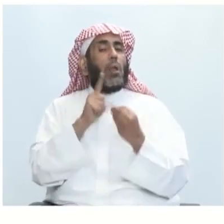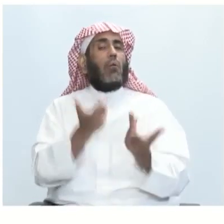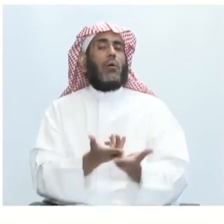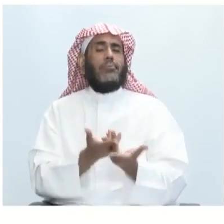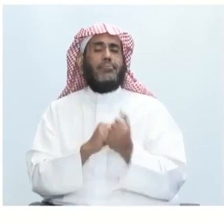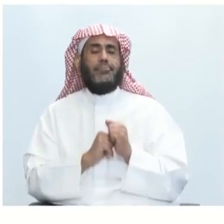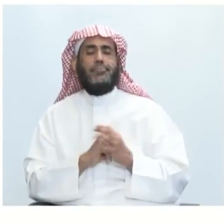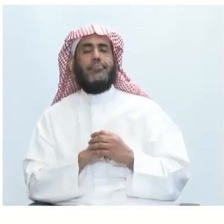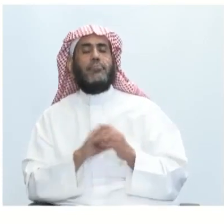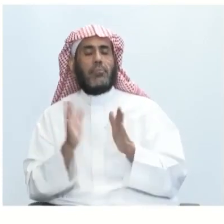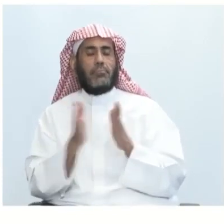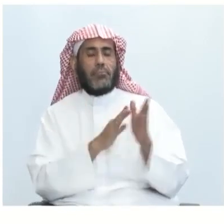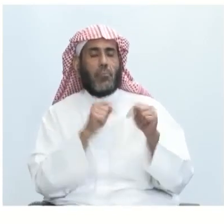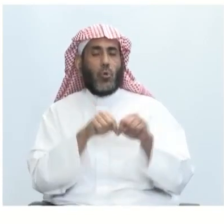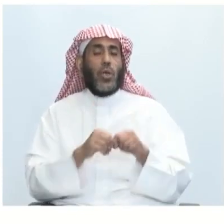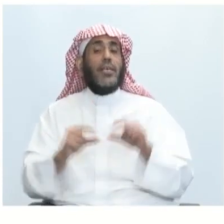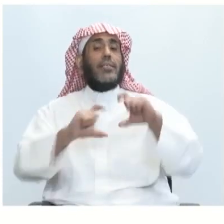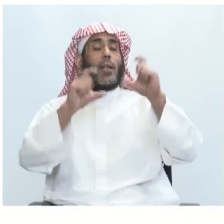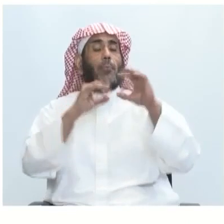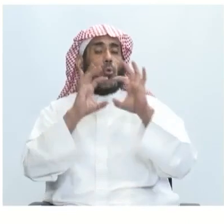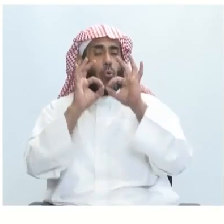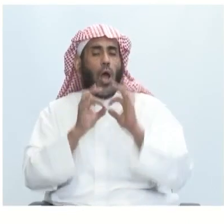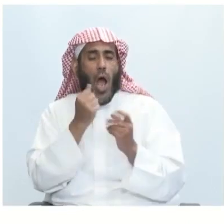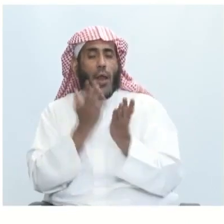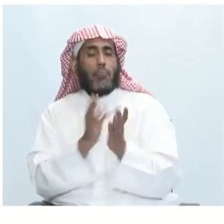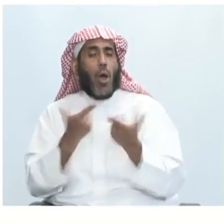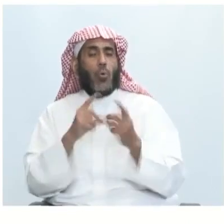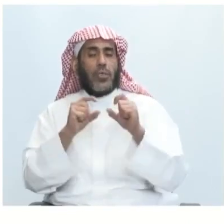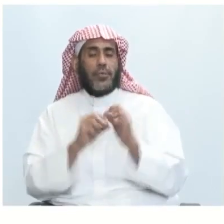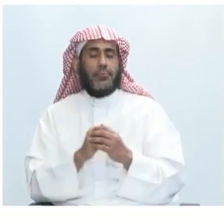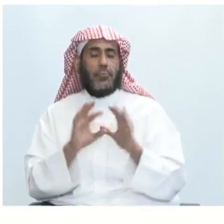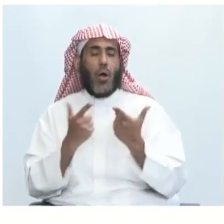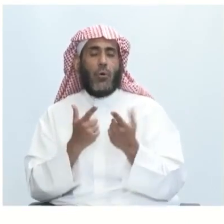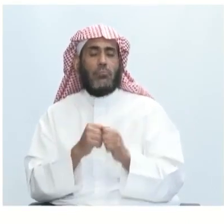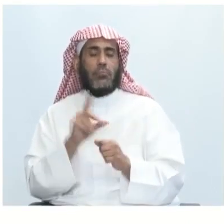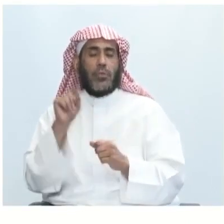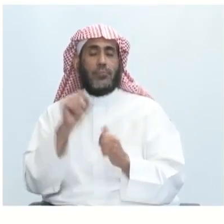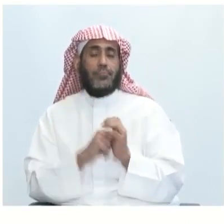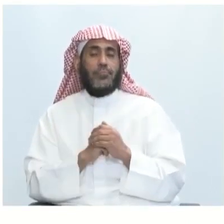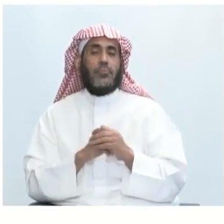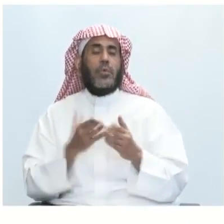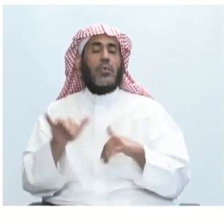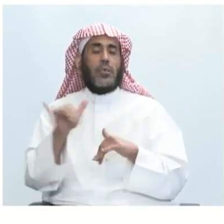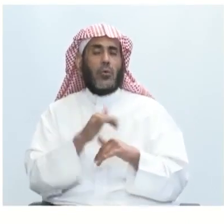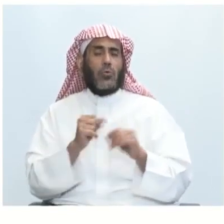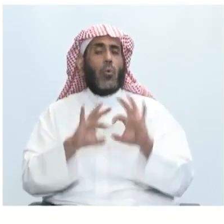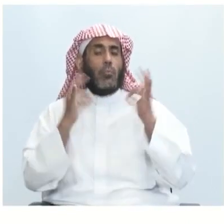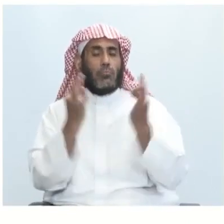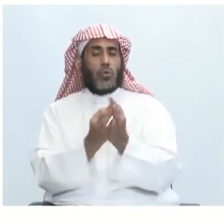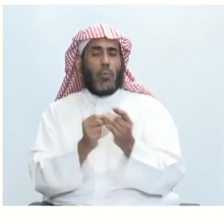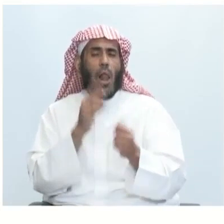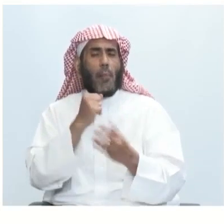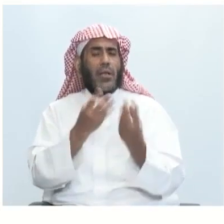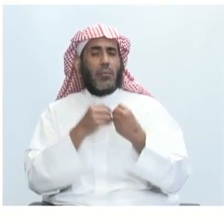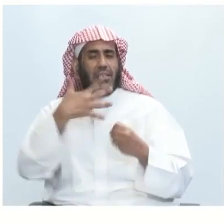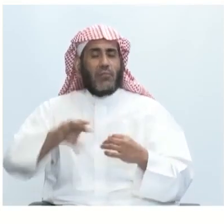اللغه طيب هنا دليل من القران ما هو الدليل ما هو الدليل ممتاز هنا نعود ولولا المجتمع لما